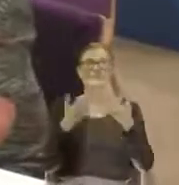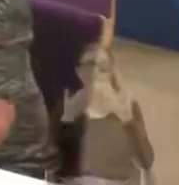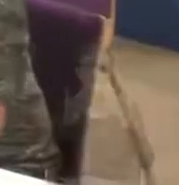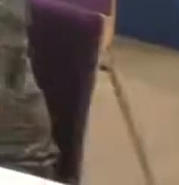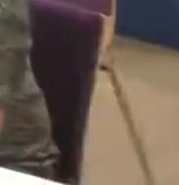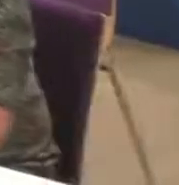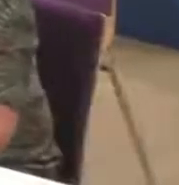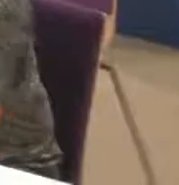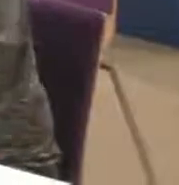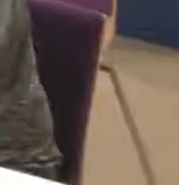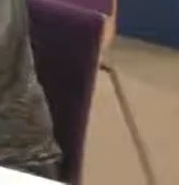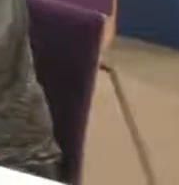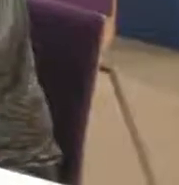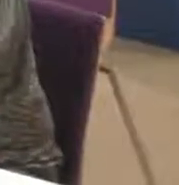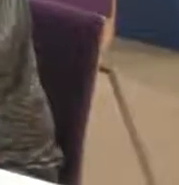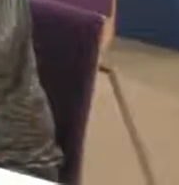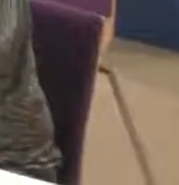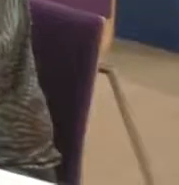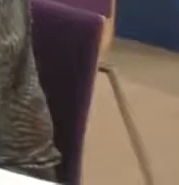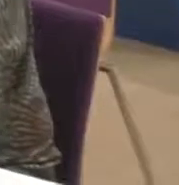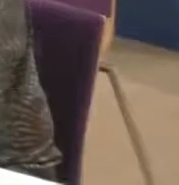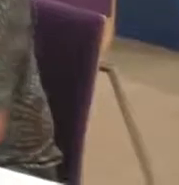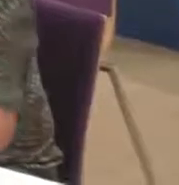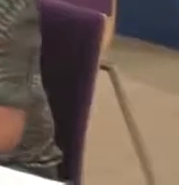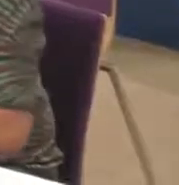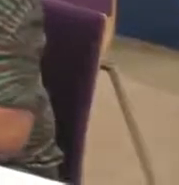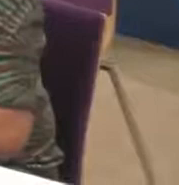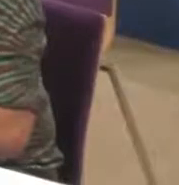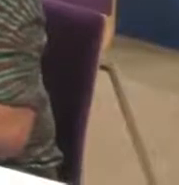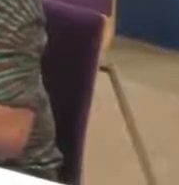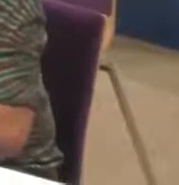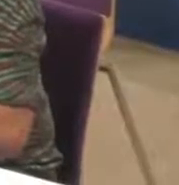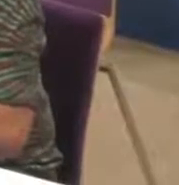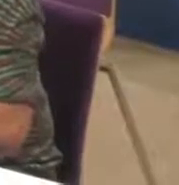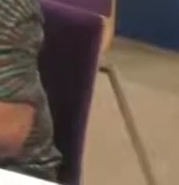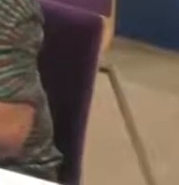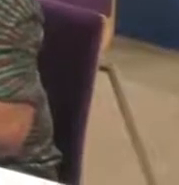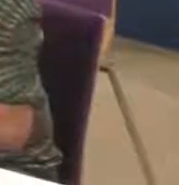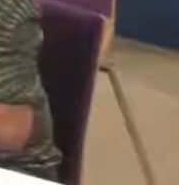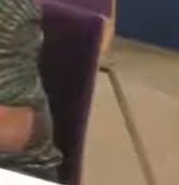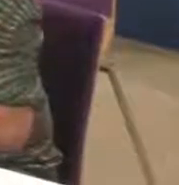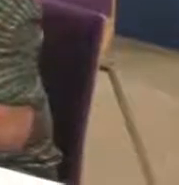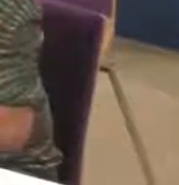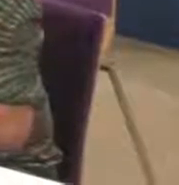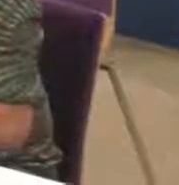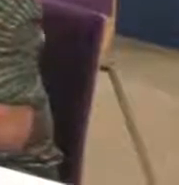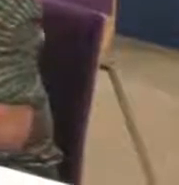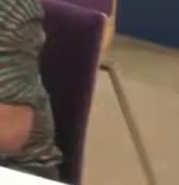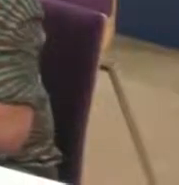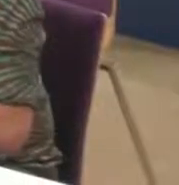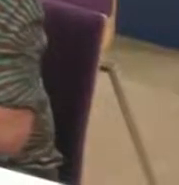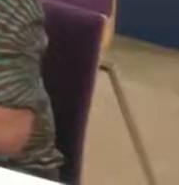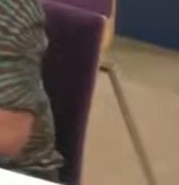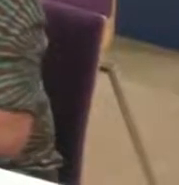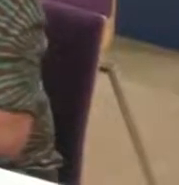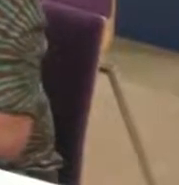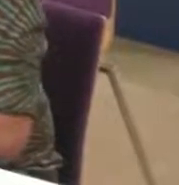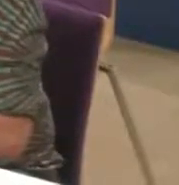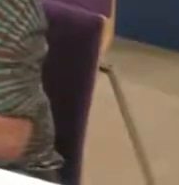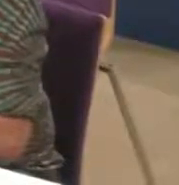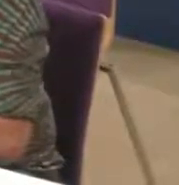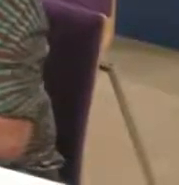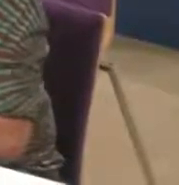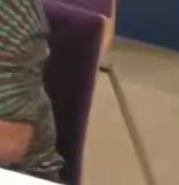Thank you very much, Mayor, for reflecting on how we need to build upon our work and share the outcomes of projects to build greater, ambitious ones. I'd like